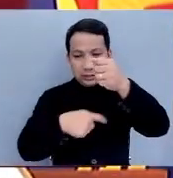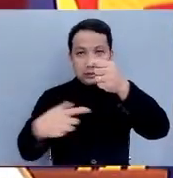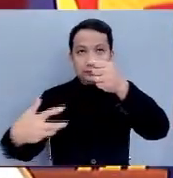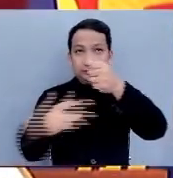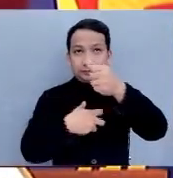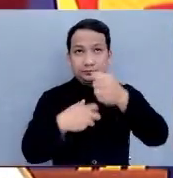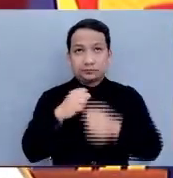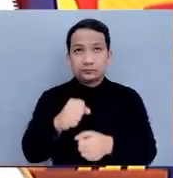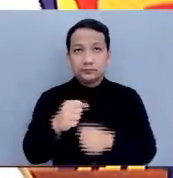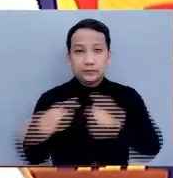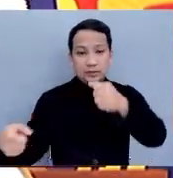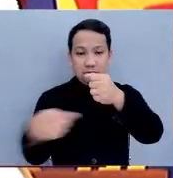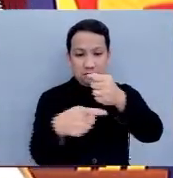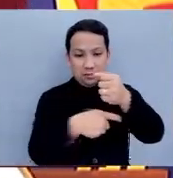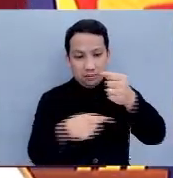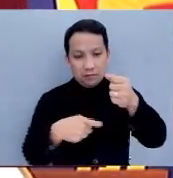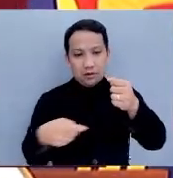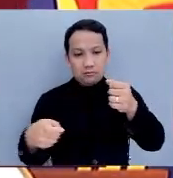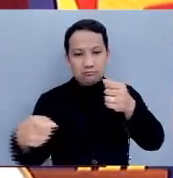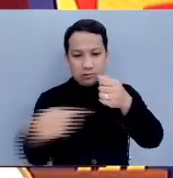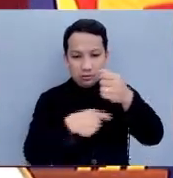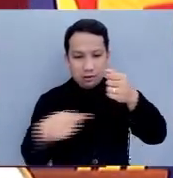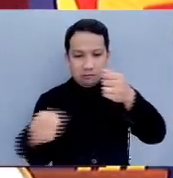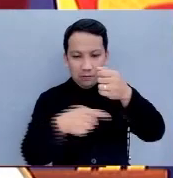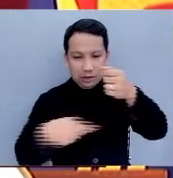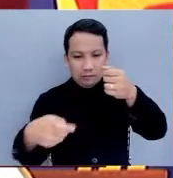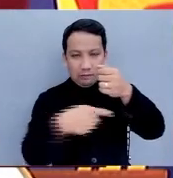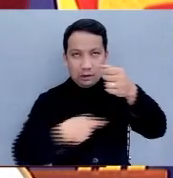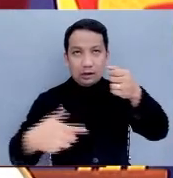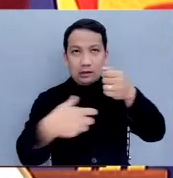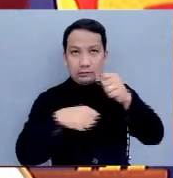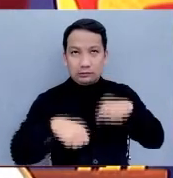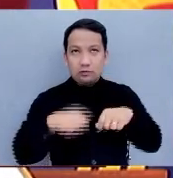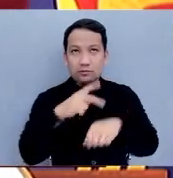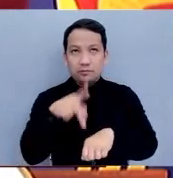palay. Umaani na tayo ng palay dito sa Pilipinas. Tapos na